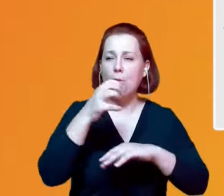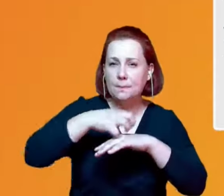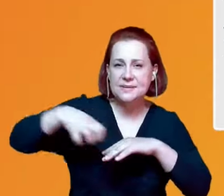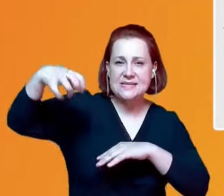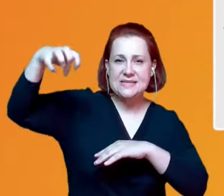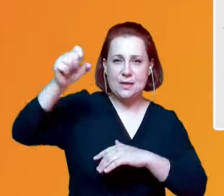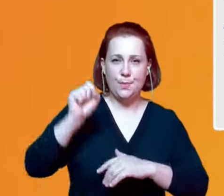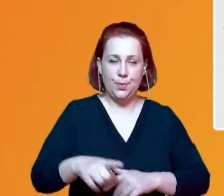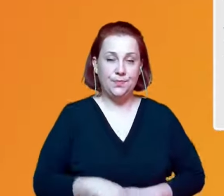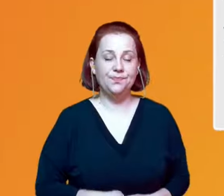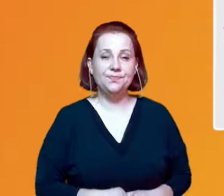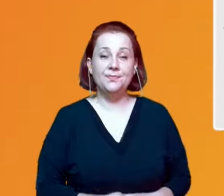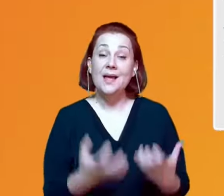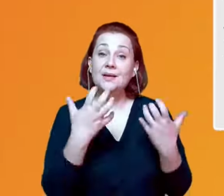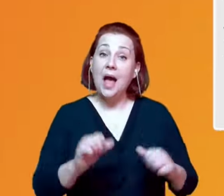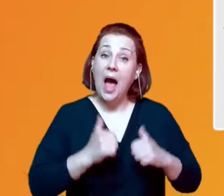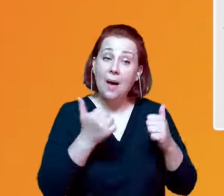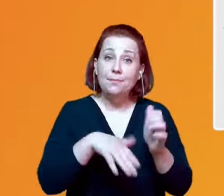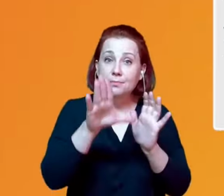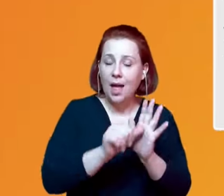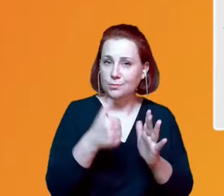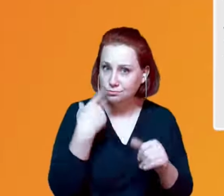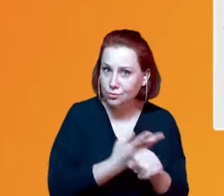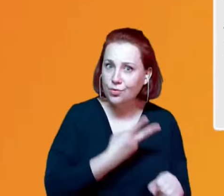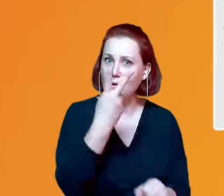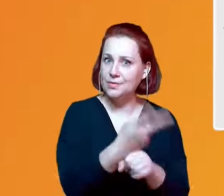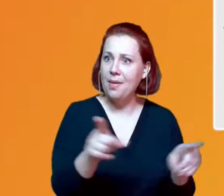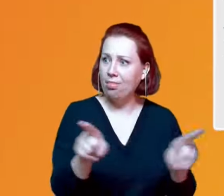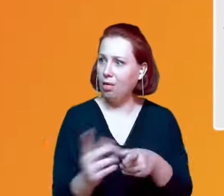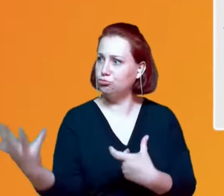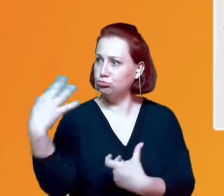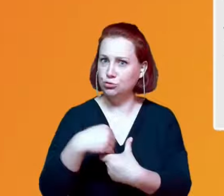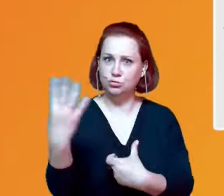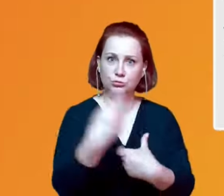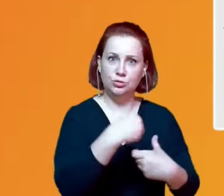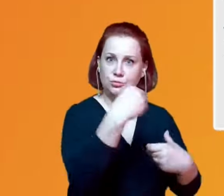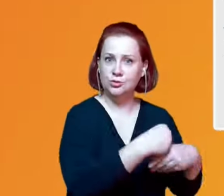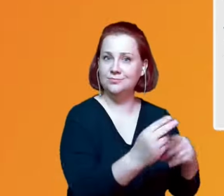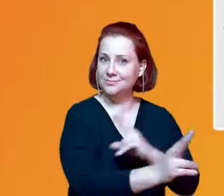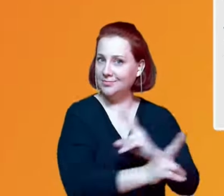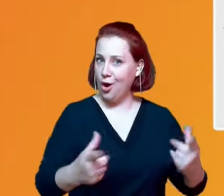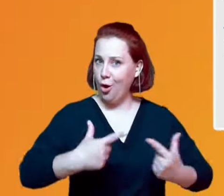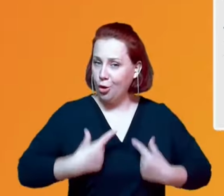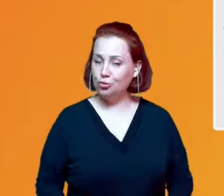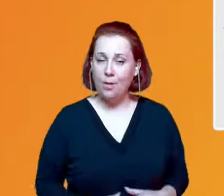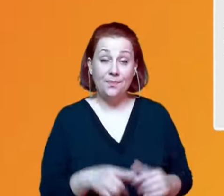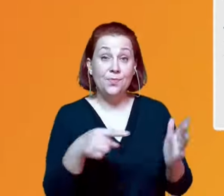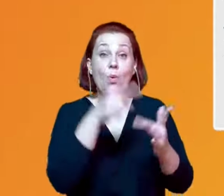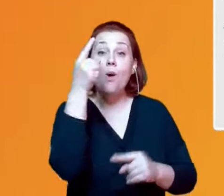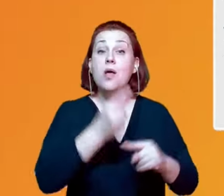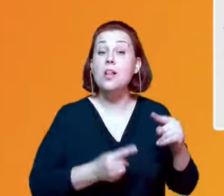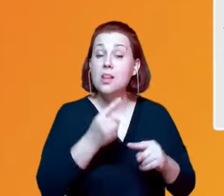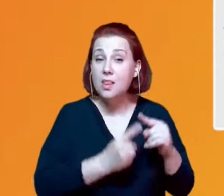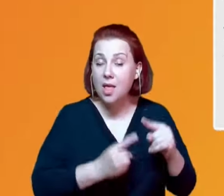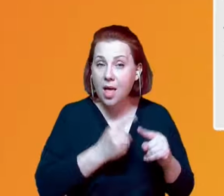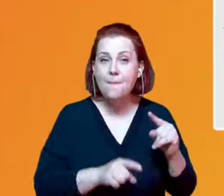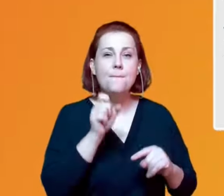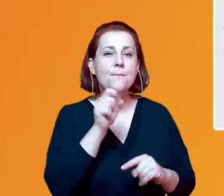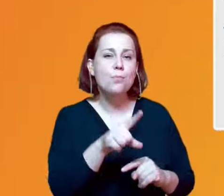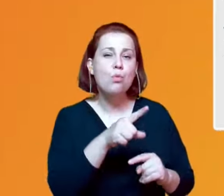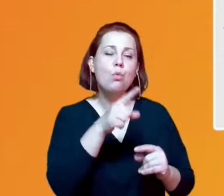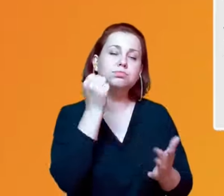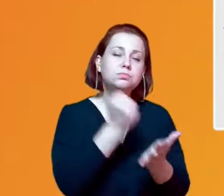aby miasta były dostępne i inkluzywne. I ten komponent porusza takie